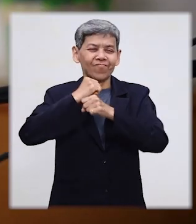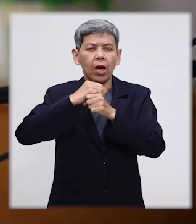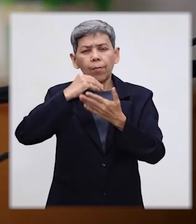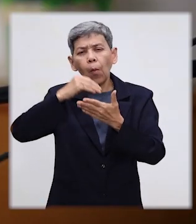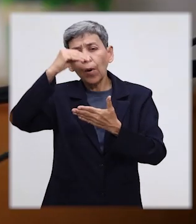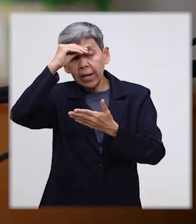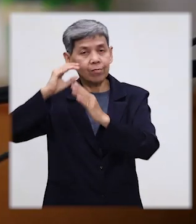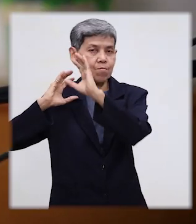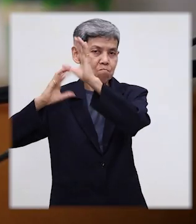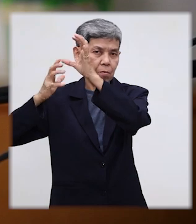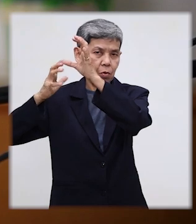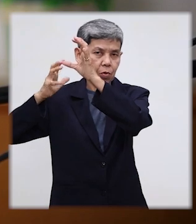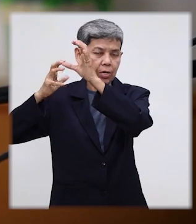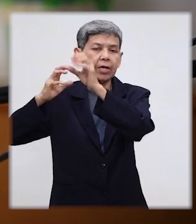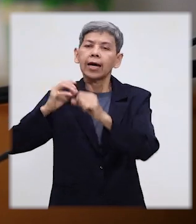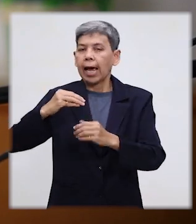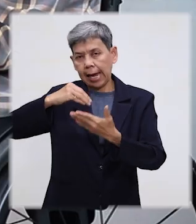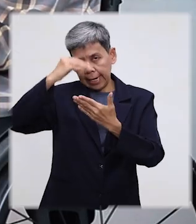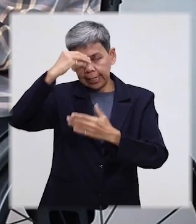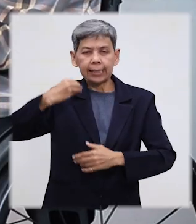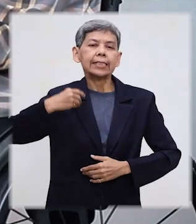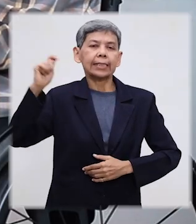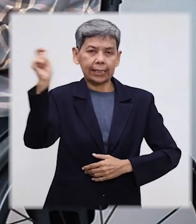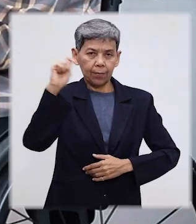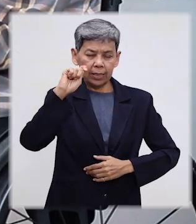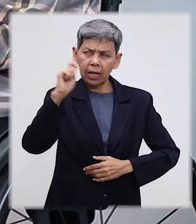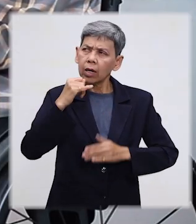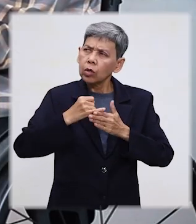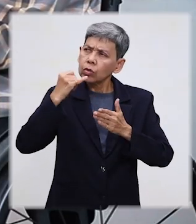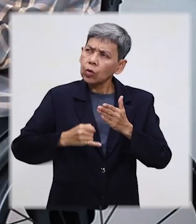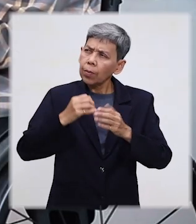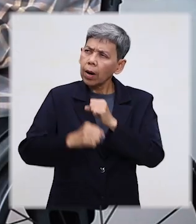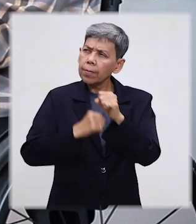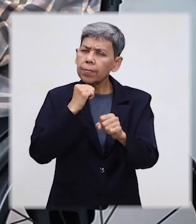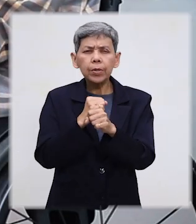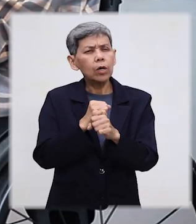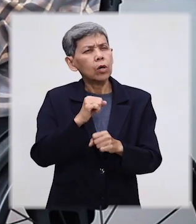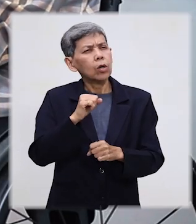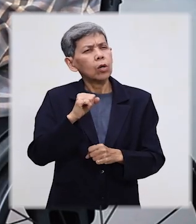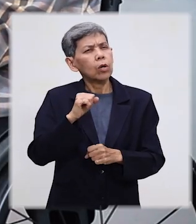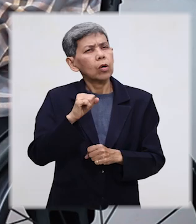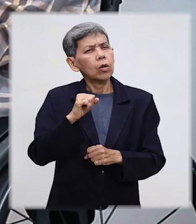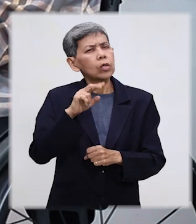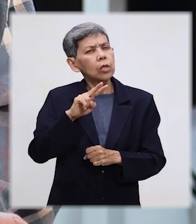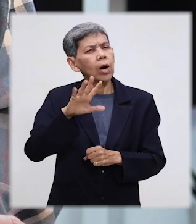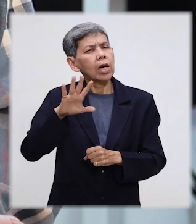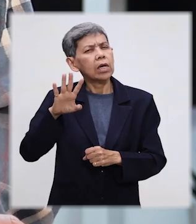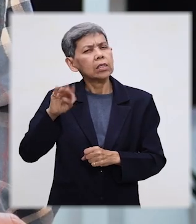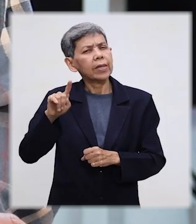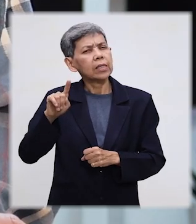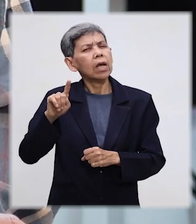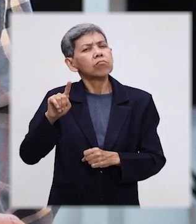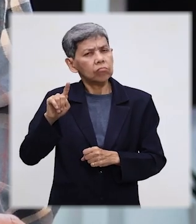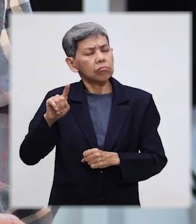มเรียนภาพยนตร์ที่ธรรมศาสตร์จบตั้งแต่ปี4 41